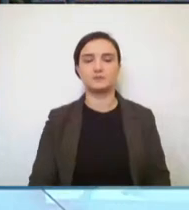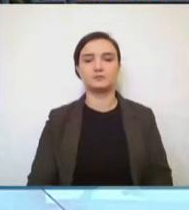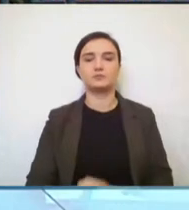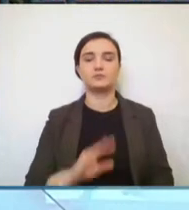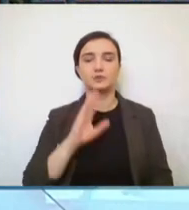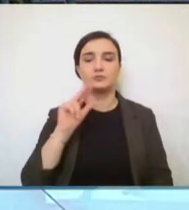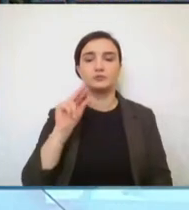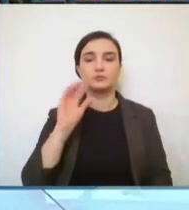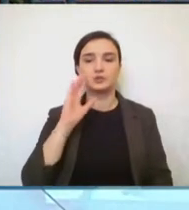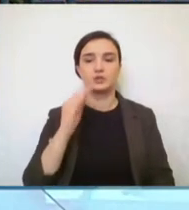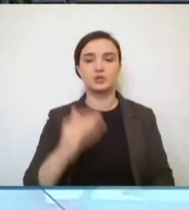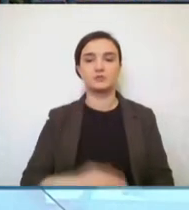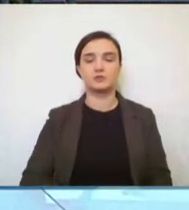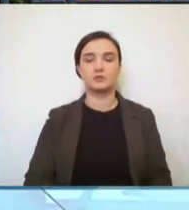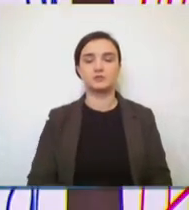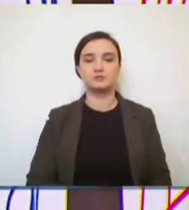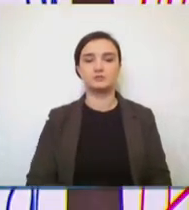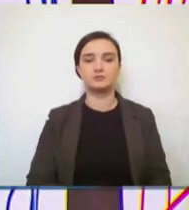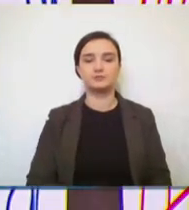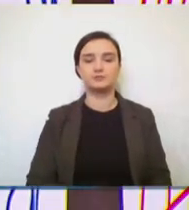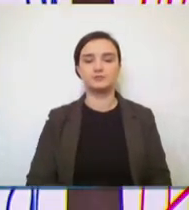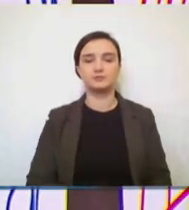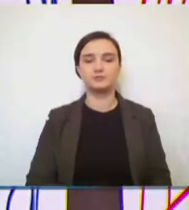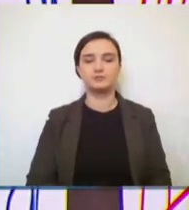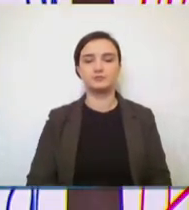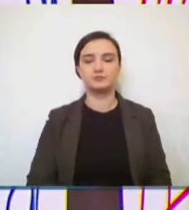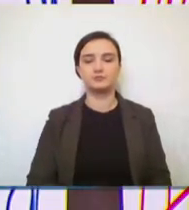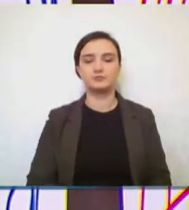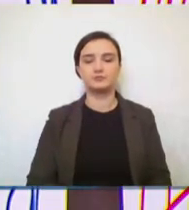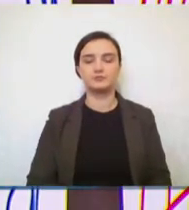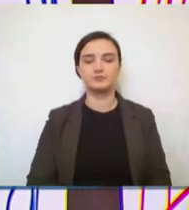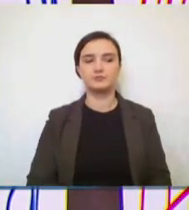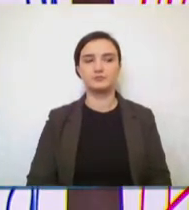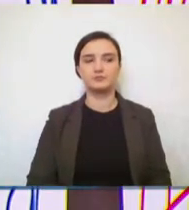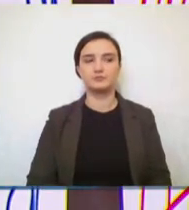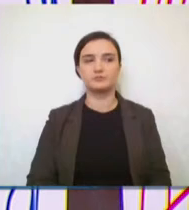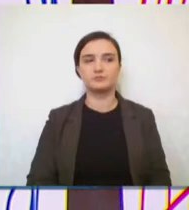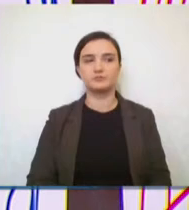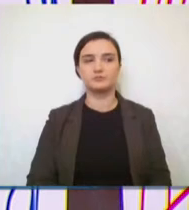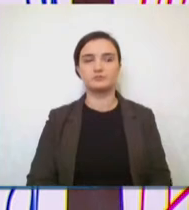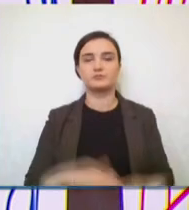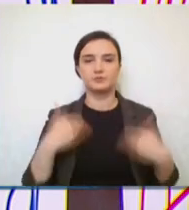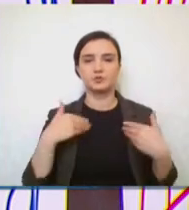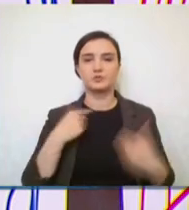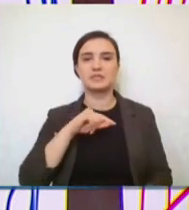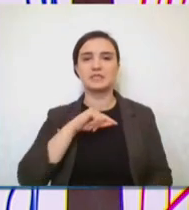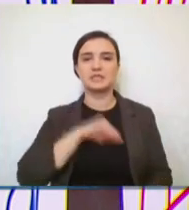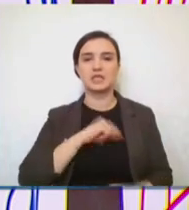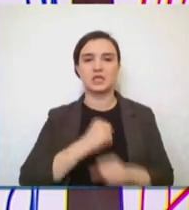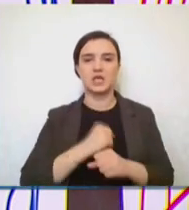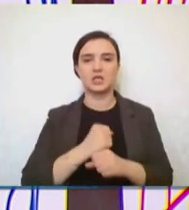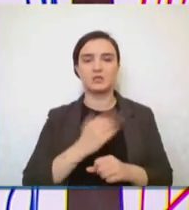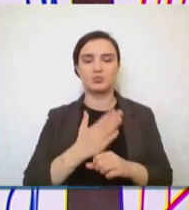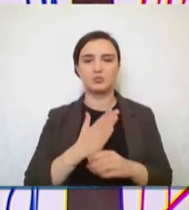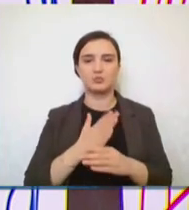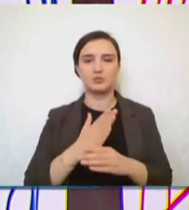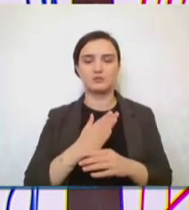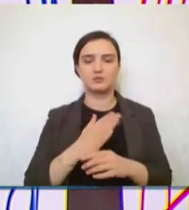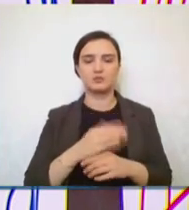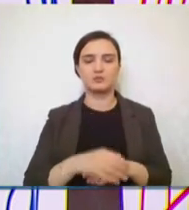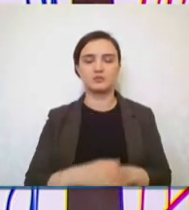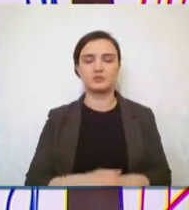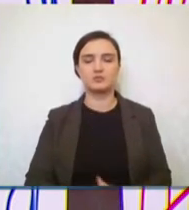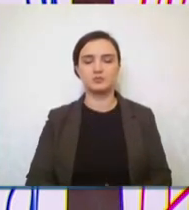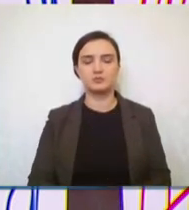გისმენთ. მადლობა. გამარჯობა. ეს მე სპენდირება მაქვს ერთი წის უკან ჩატარებული. დიახ. გულის არეში